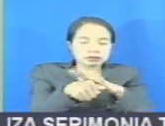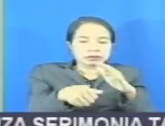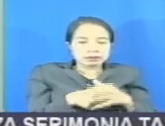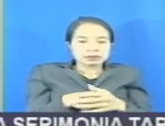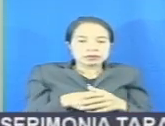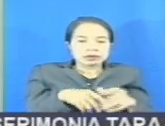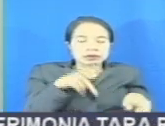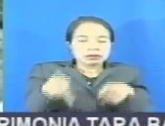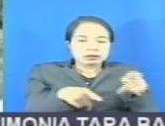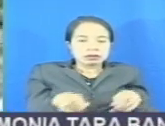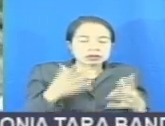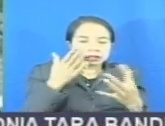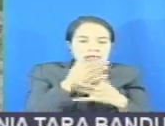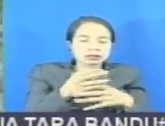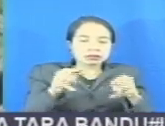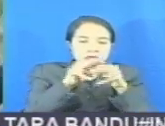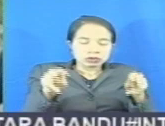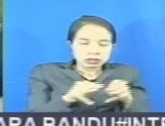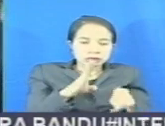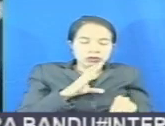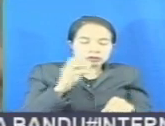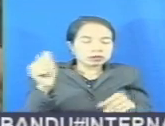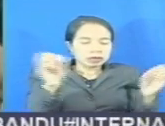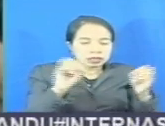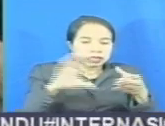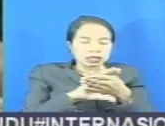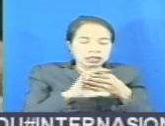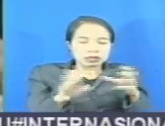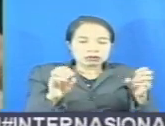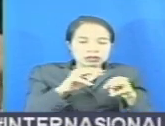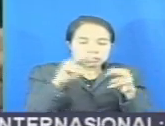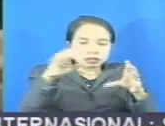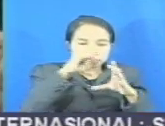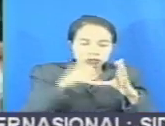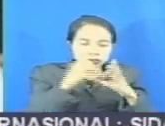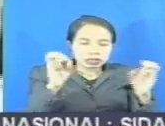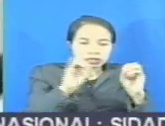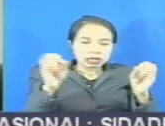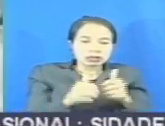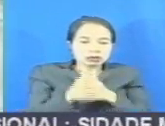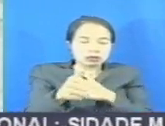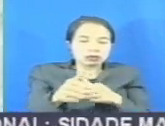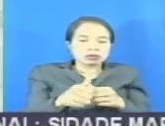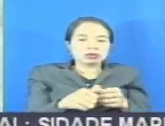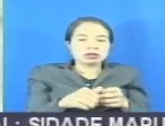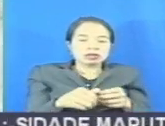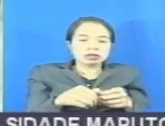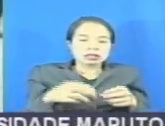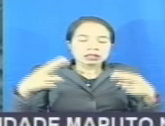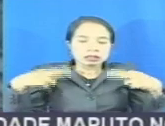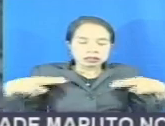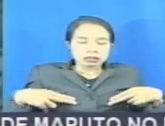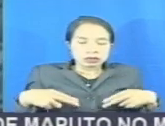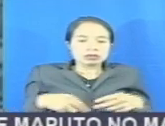be maktama sa usi municipi kovri malai hakartau identidade inclui la cumpri protocolo Saudi, Penitelli Covalima se captura no retém e a